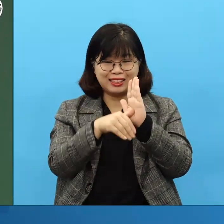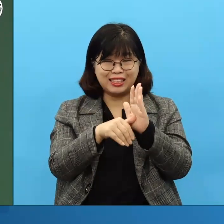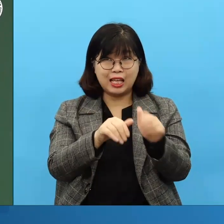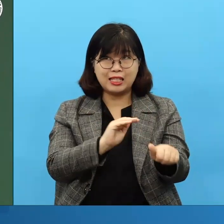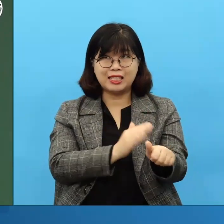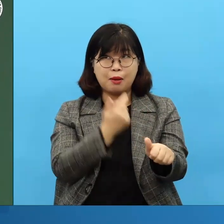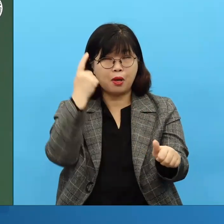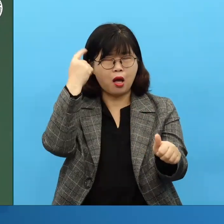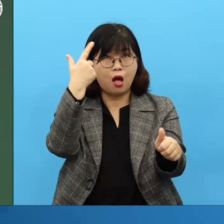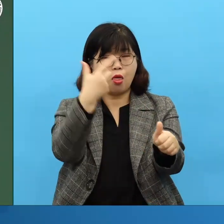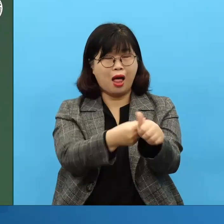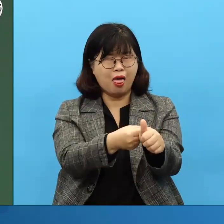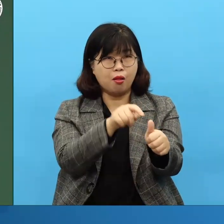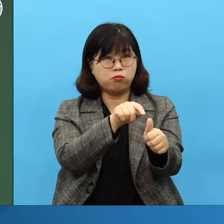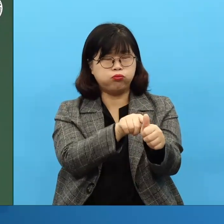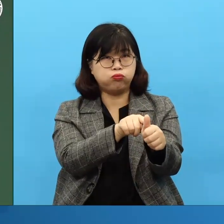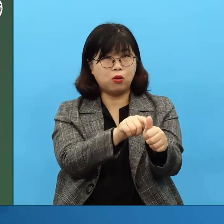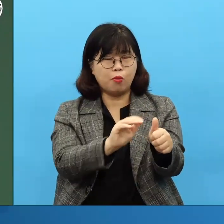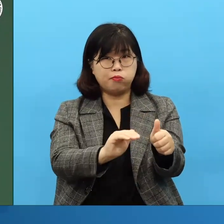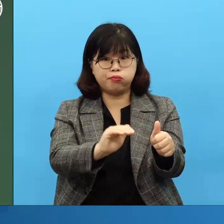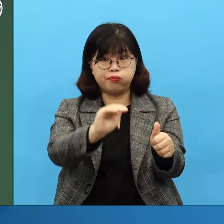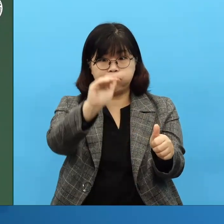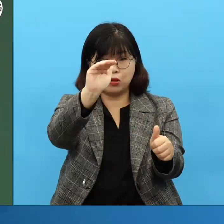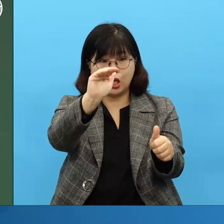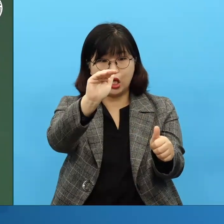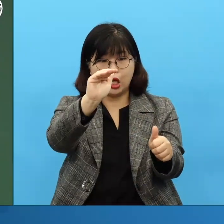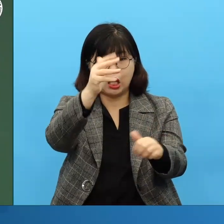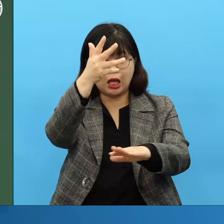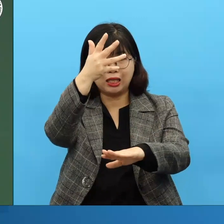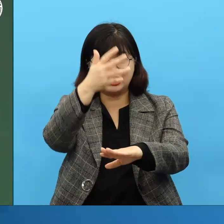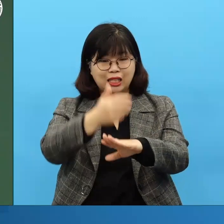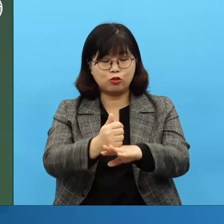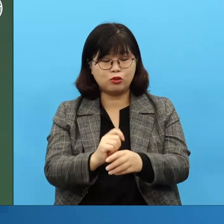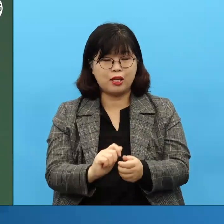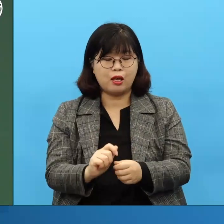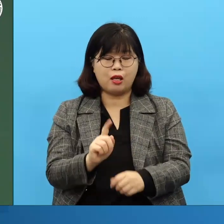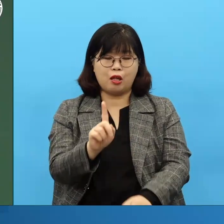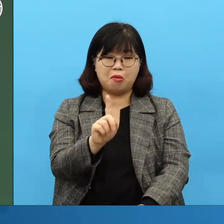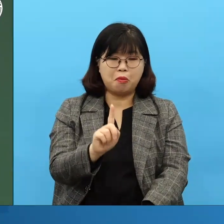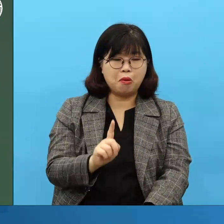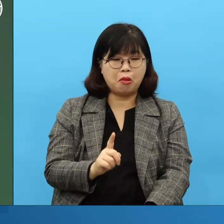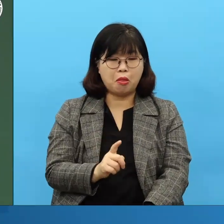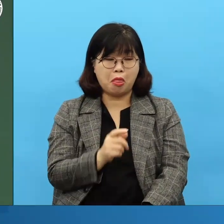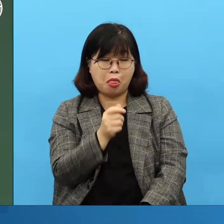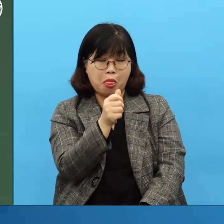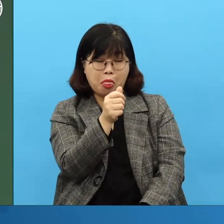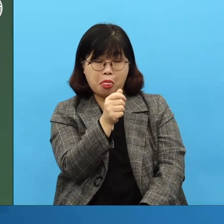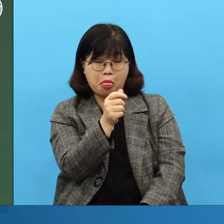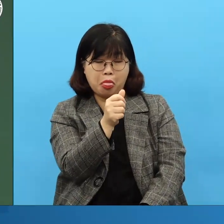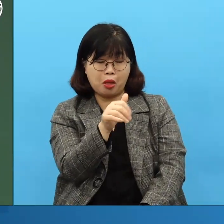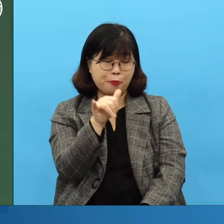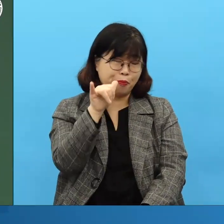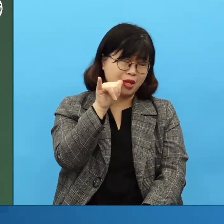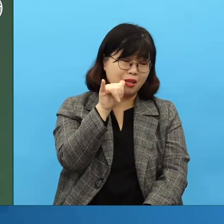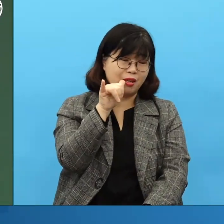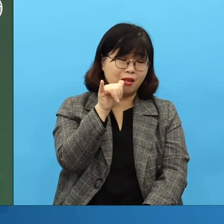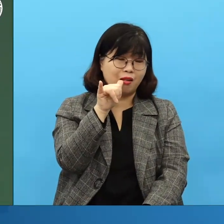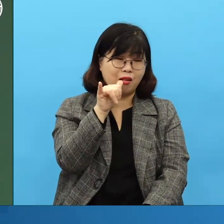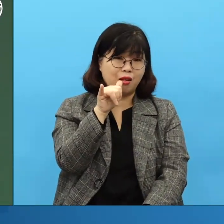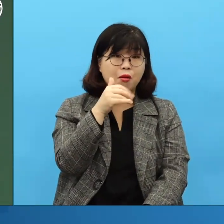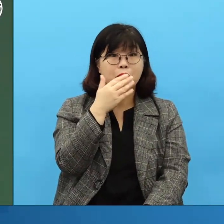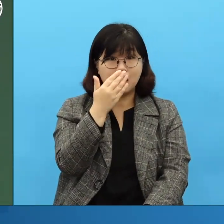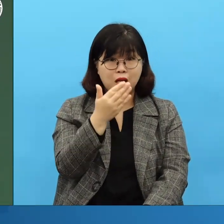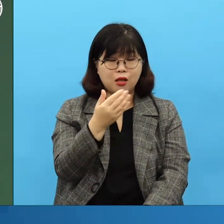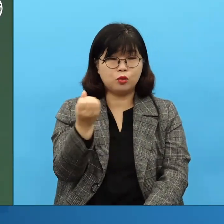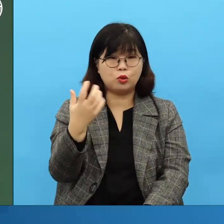도박에 중독되기도 하고요. If you have the wrong imprints when you're young, it's easy for you to fall sway under the influence of this gambling addiction.